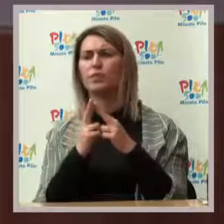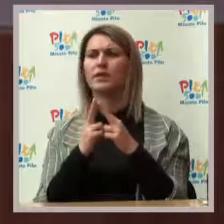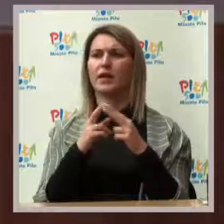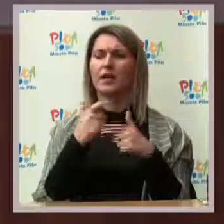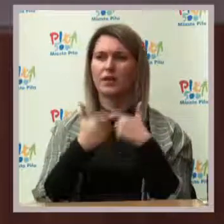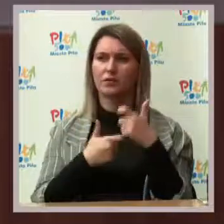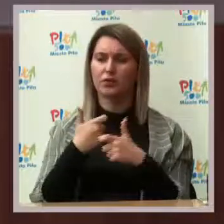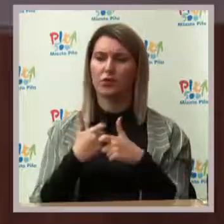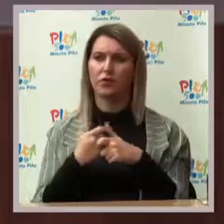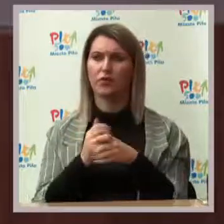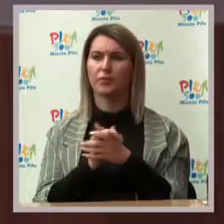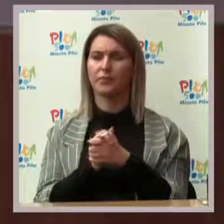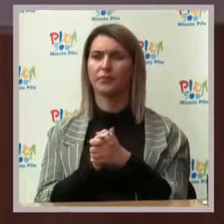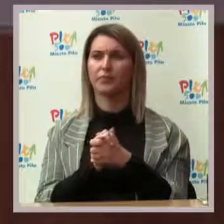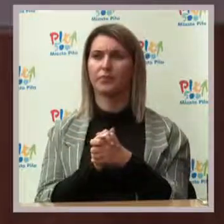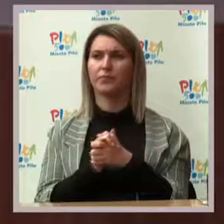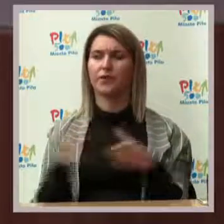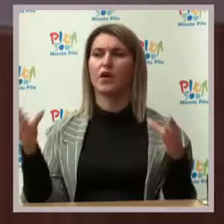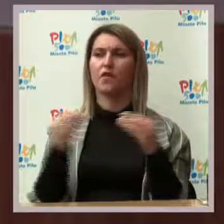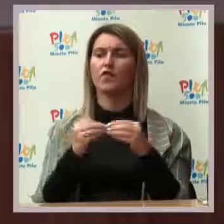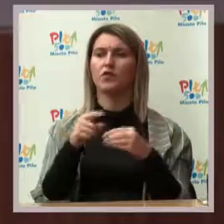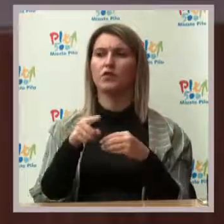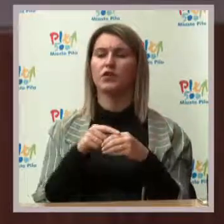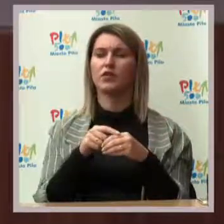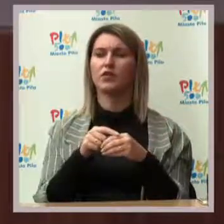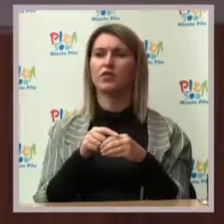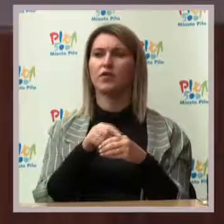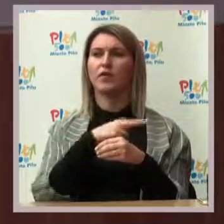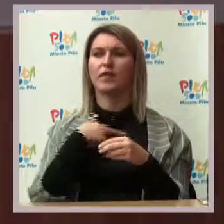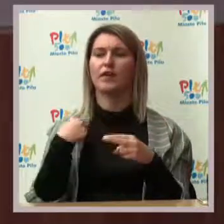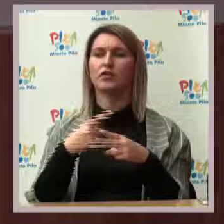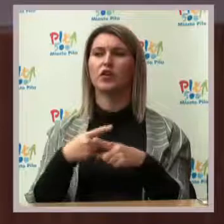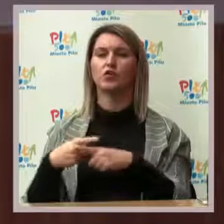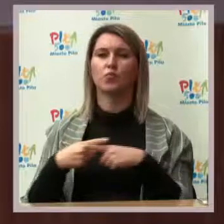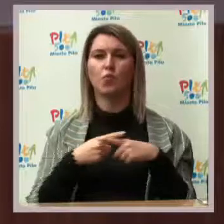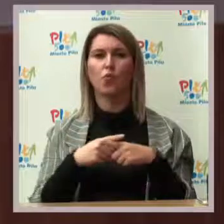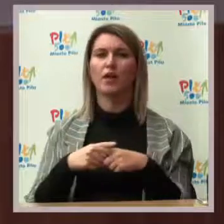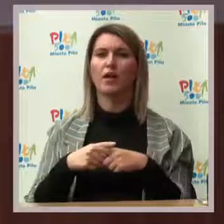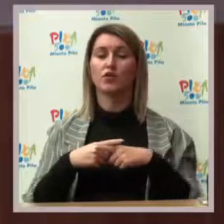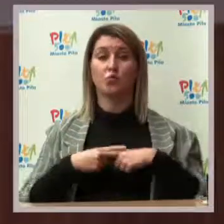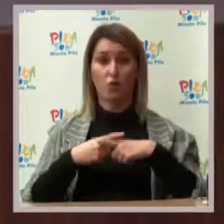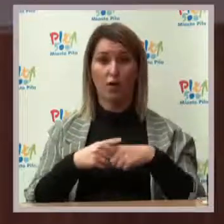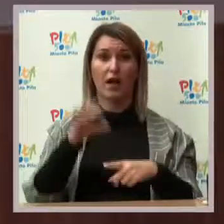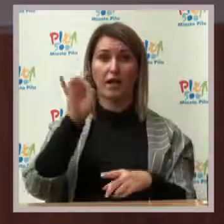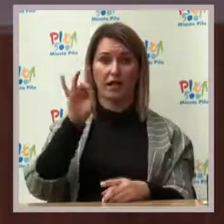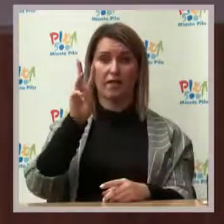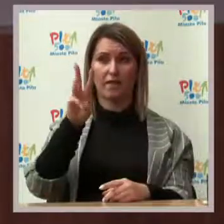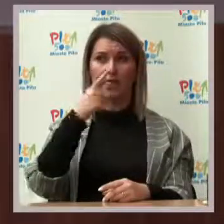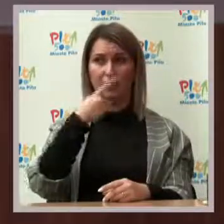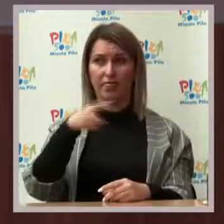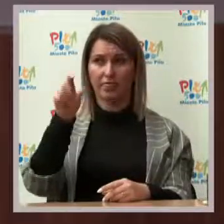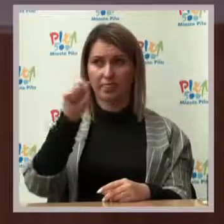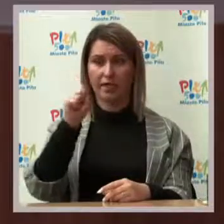zwierzętami. Włączyła się w to bardzo intensywnie nasza spółka GWDA i bardzo tutaj dziękuję